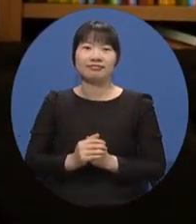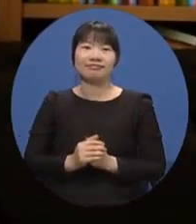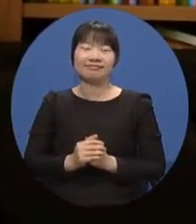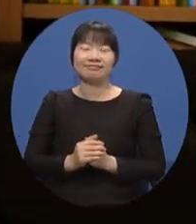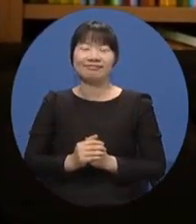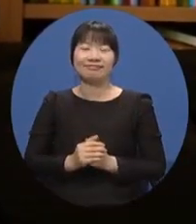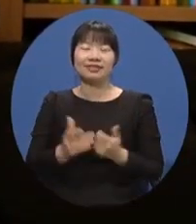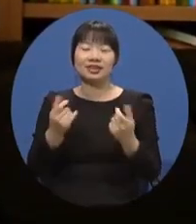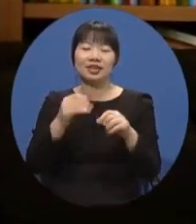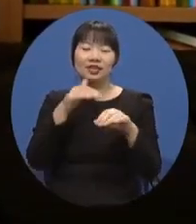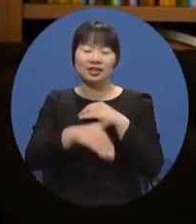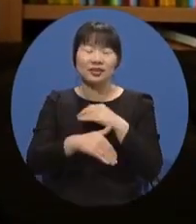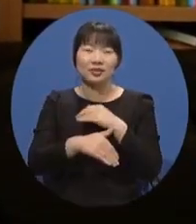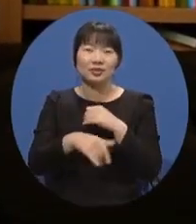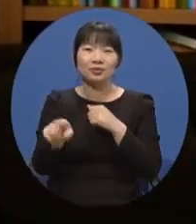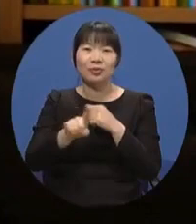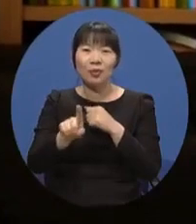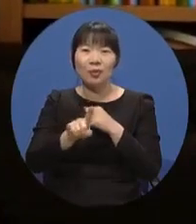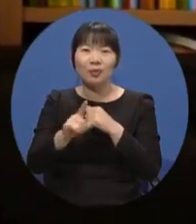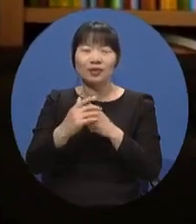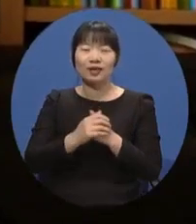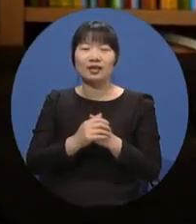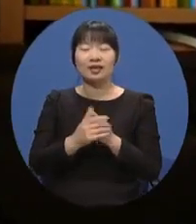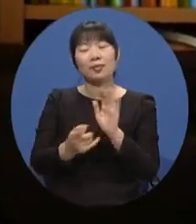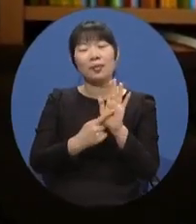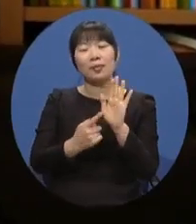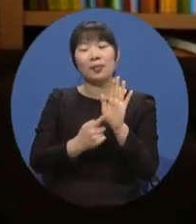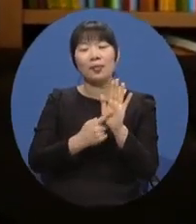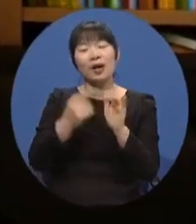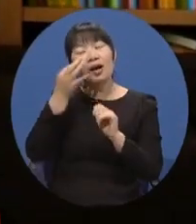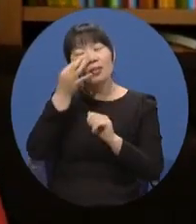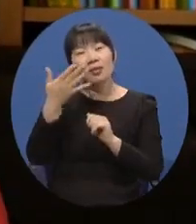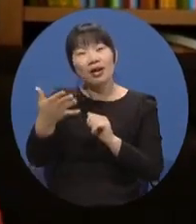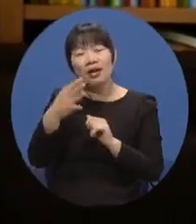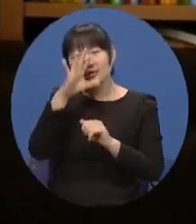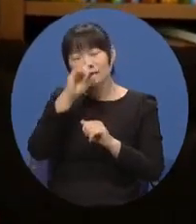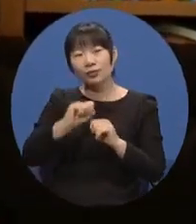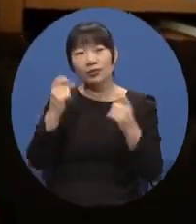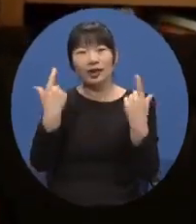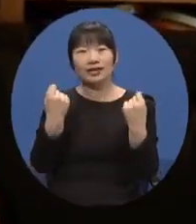그런 식으로 좀 노출을 하는 게 좋은 것 같아서.